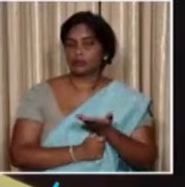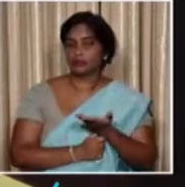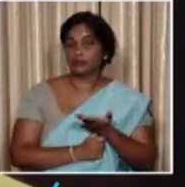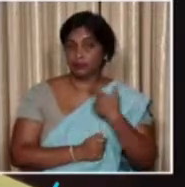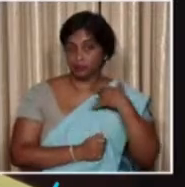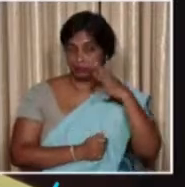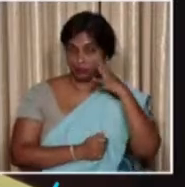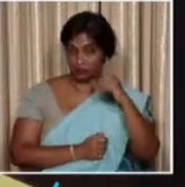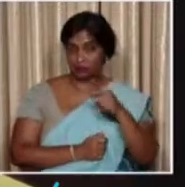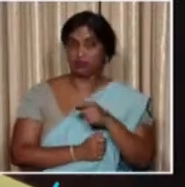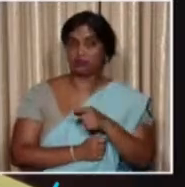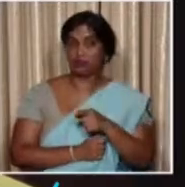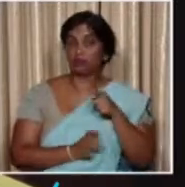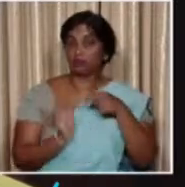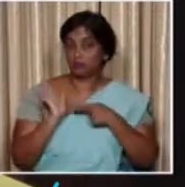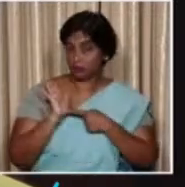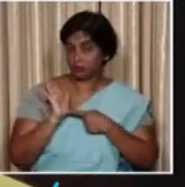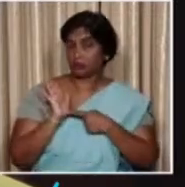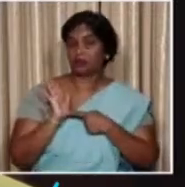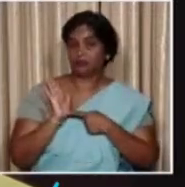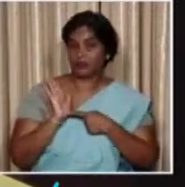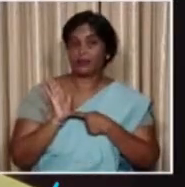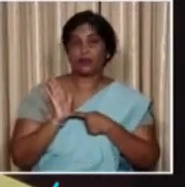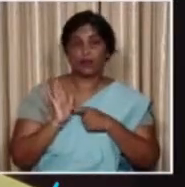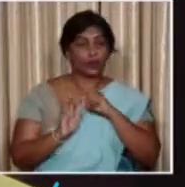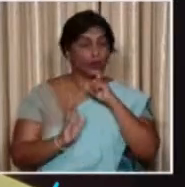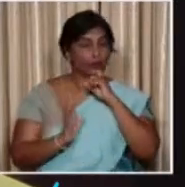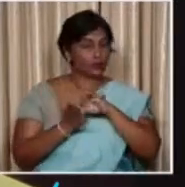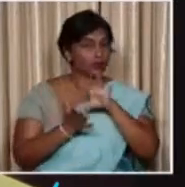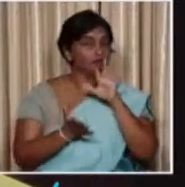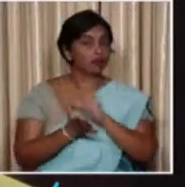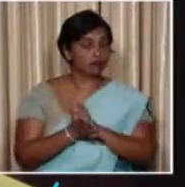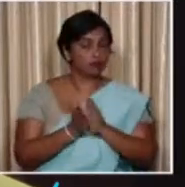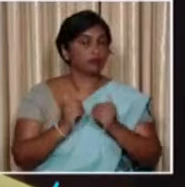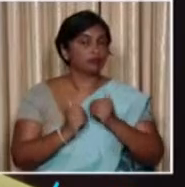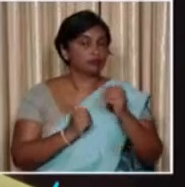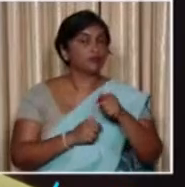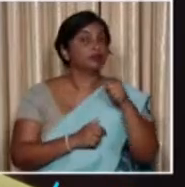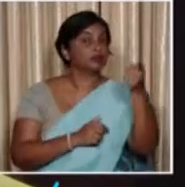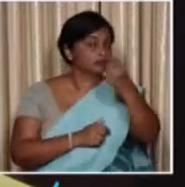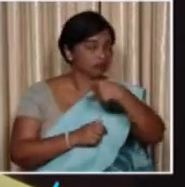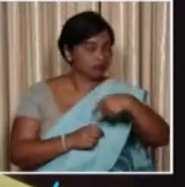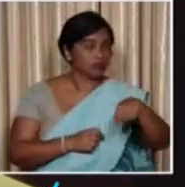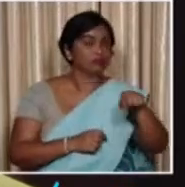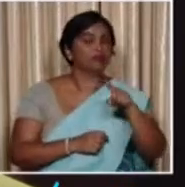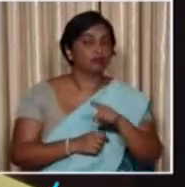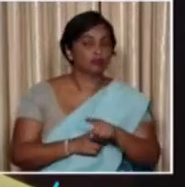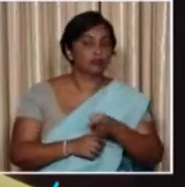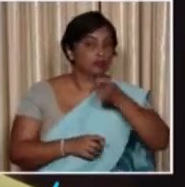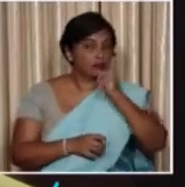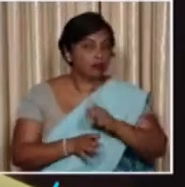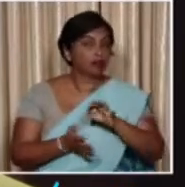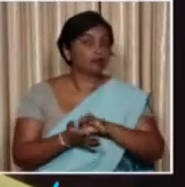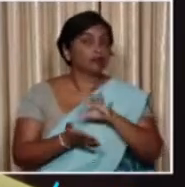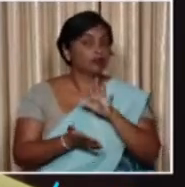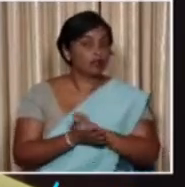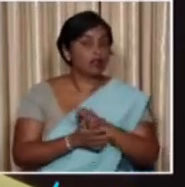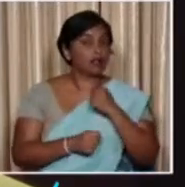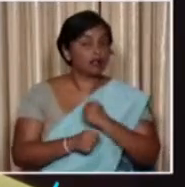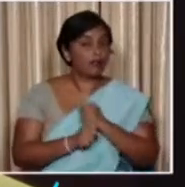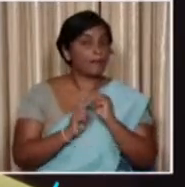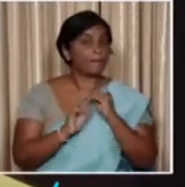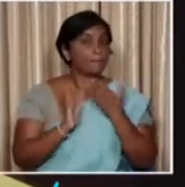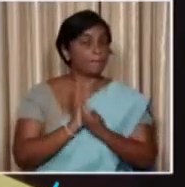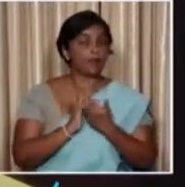මතක තබාගන්න, මේ ශ්‍රේෂ්ඨාධිකරණ තීන්දුව ඉදිරියේ ඔබතුමන්ලා තීන්දුව තීරණ ගන්නකොට, රාජ්‍ය